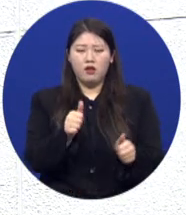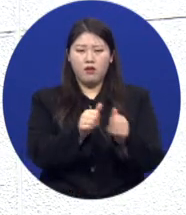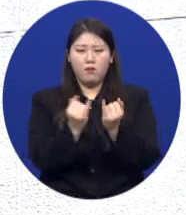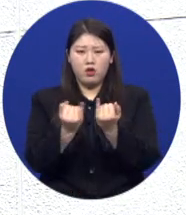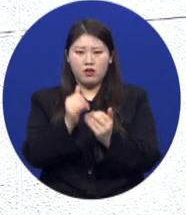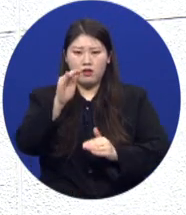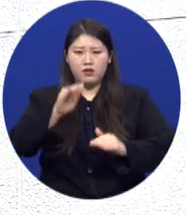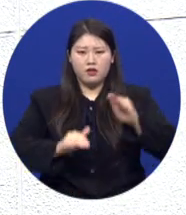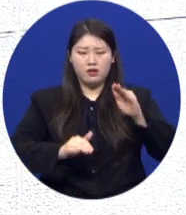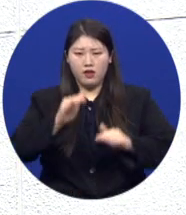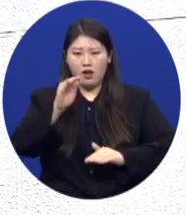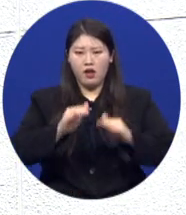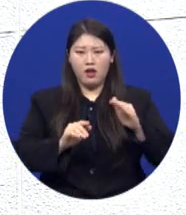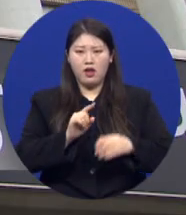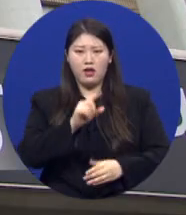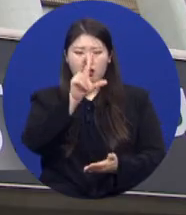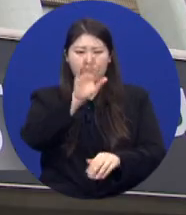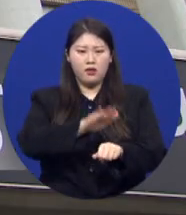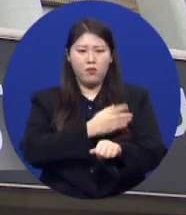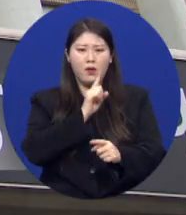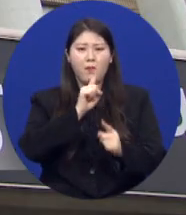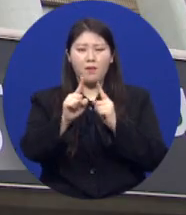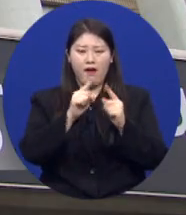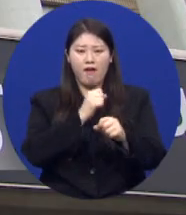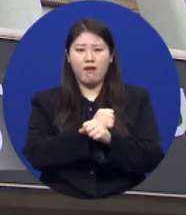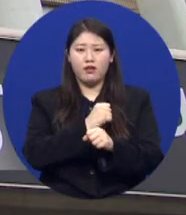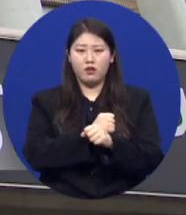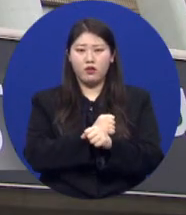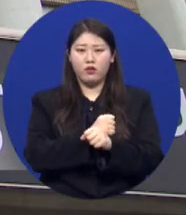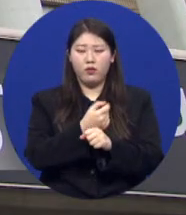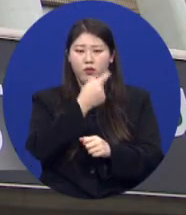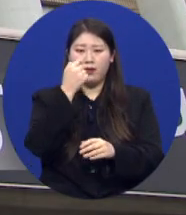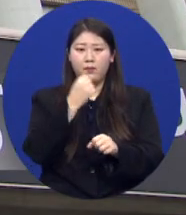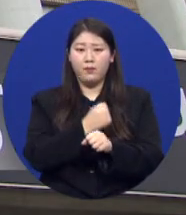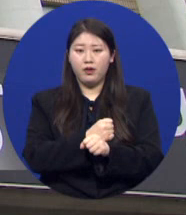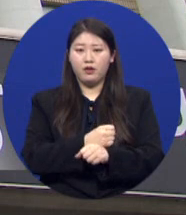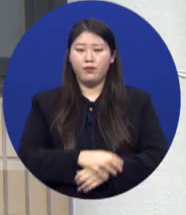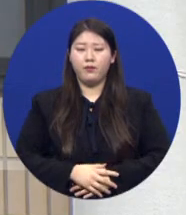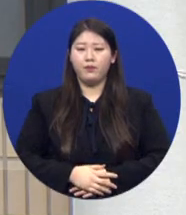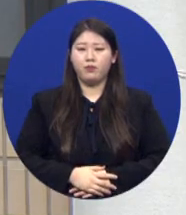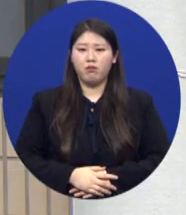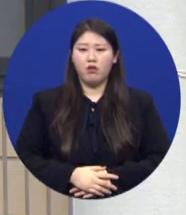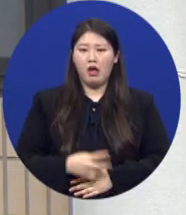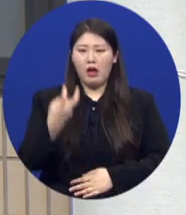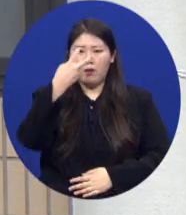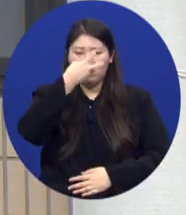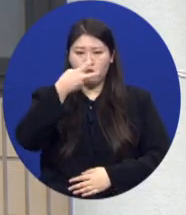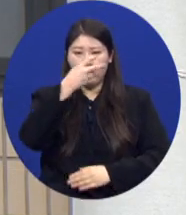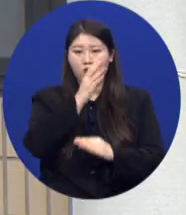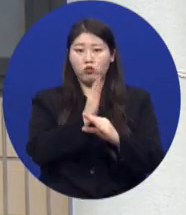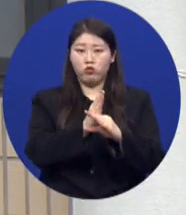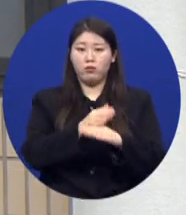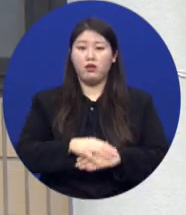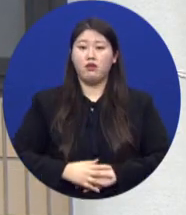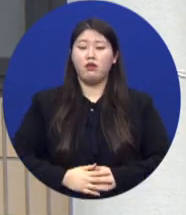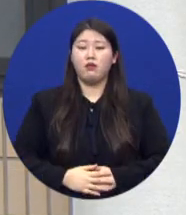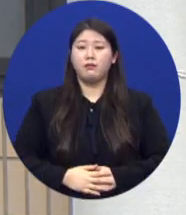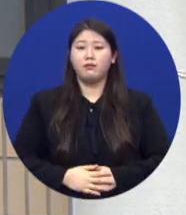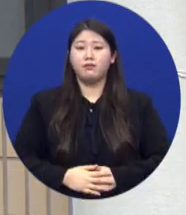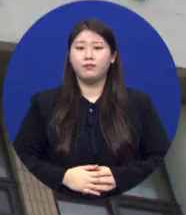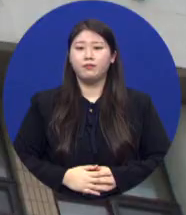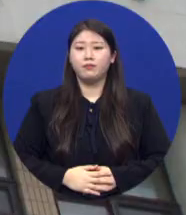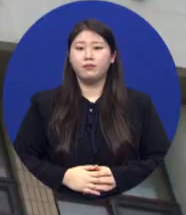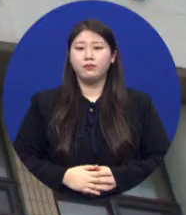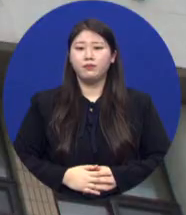마이크까지 던진 것으로 알려졌습니다 해양경찰청은 논란이 일자 감찰조사에 착수했습니다